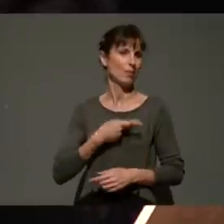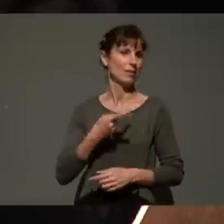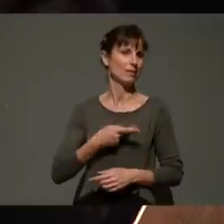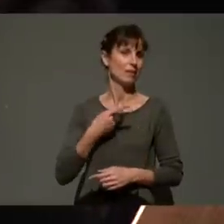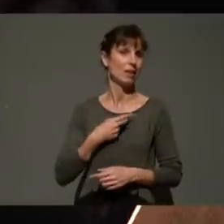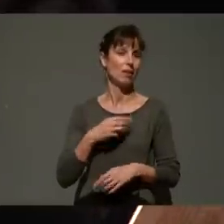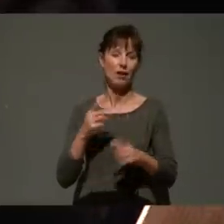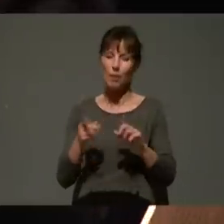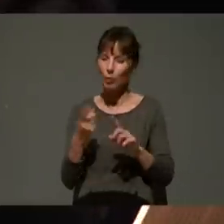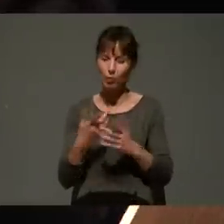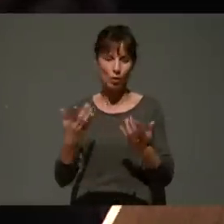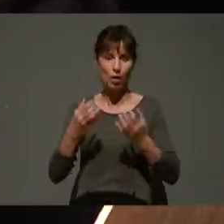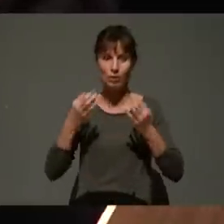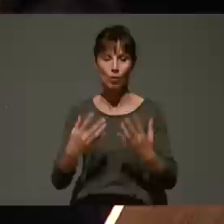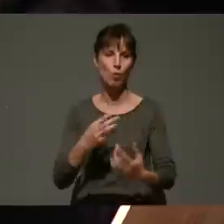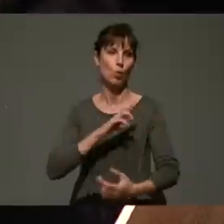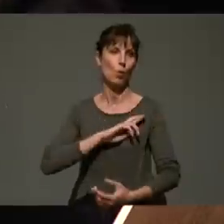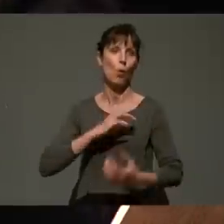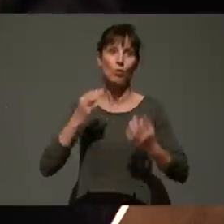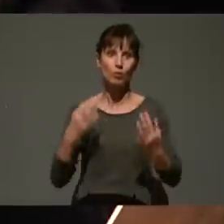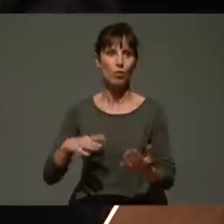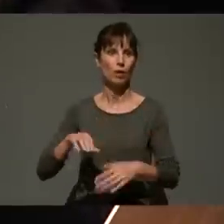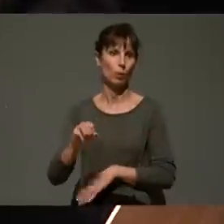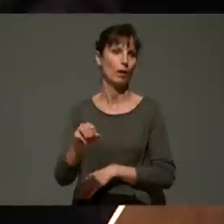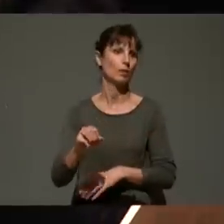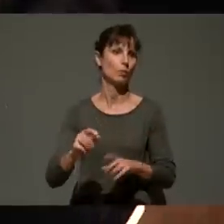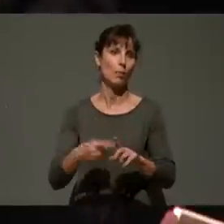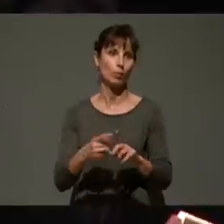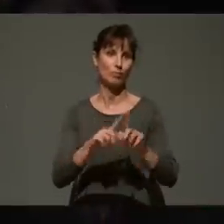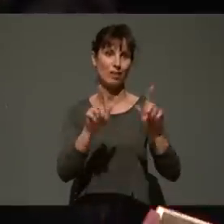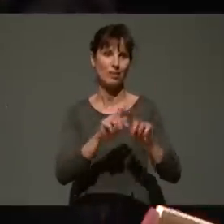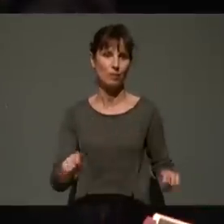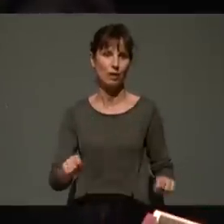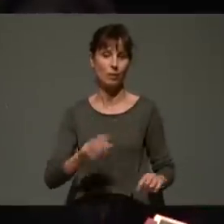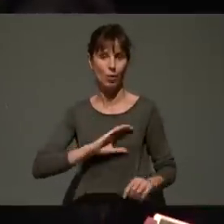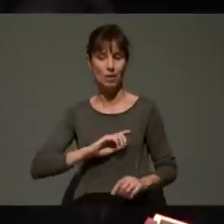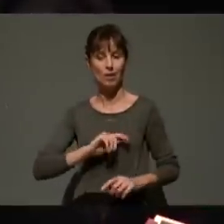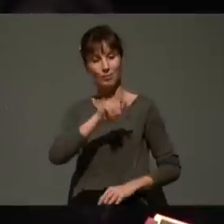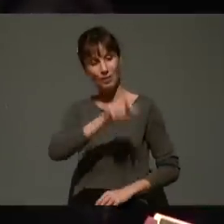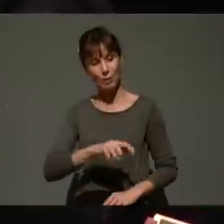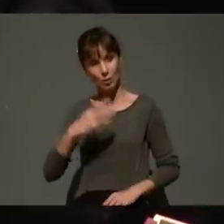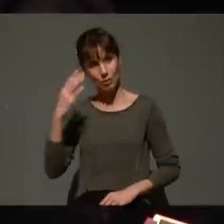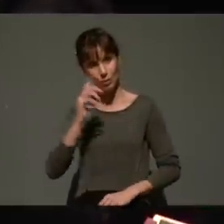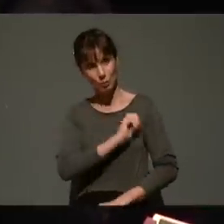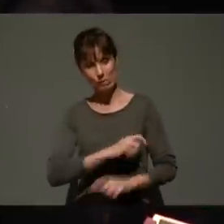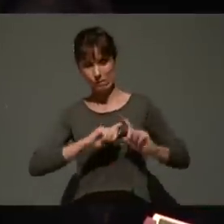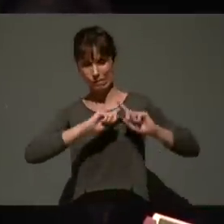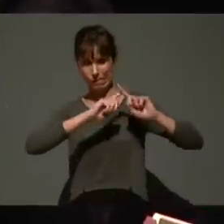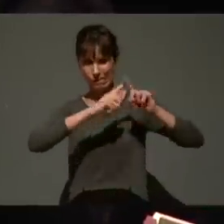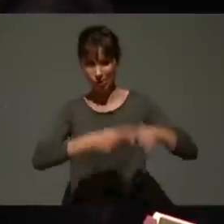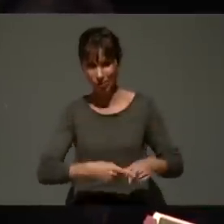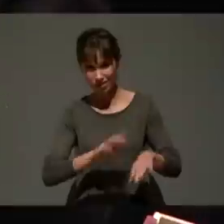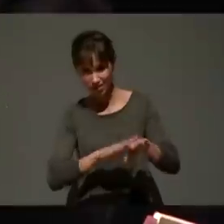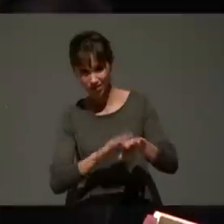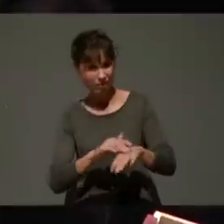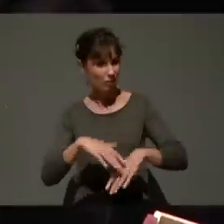du repos et de la récupération. Quand on a réussi à convaincre un sportif qu'il va peut-être falloir s'arrêter